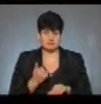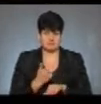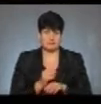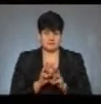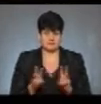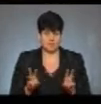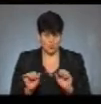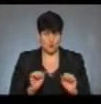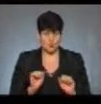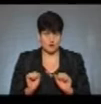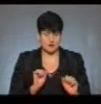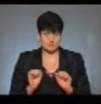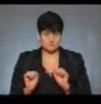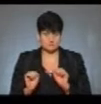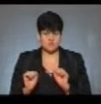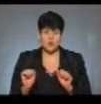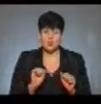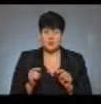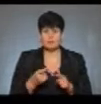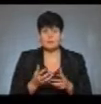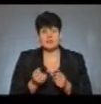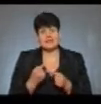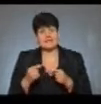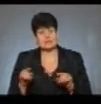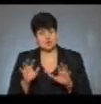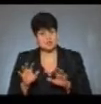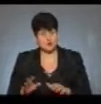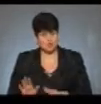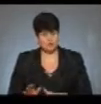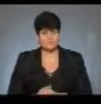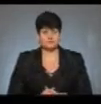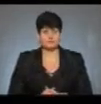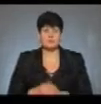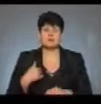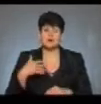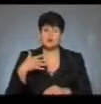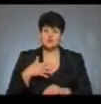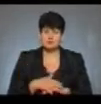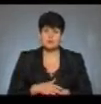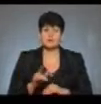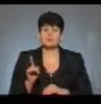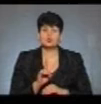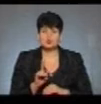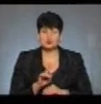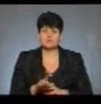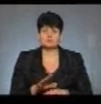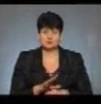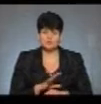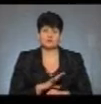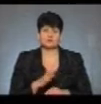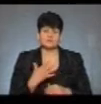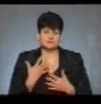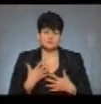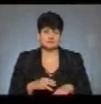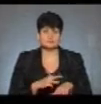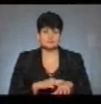тобто уряд, так? Уряд. Тобто... уряд або прийняття іншого закону. Ну, власне, тобто ми розуміємо, що йшли вже правоохоронці